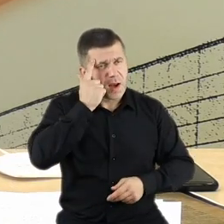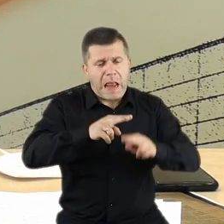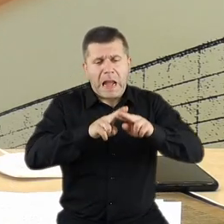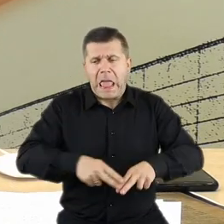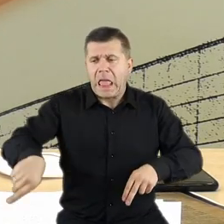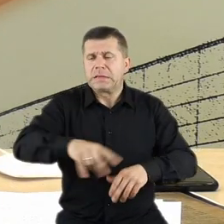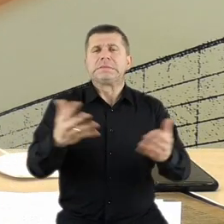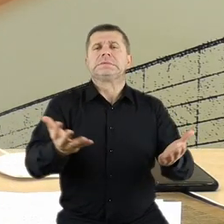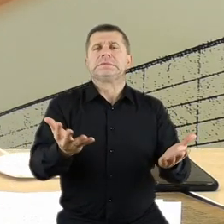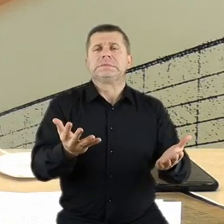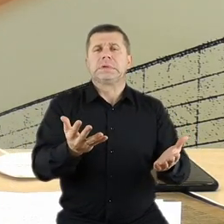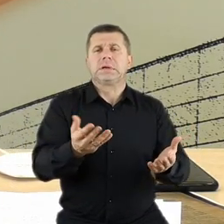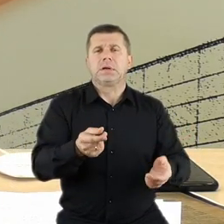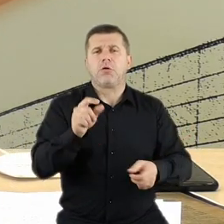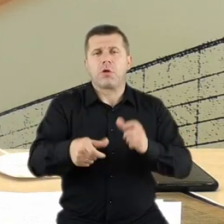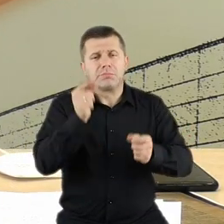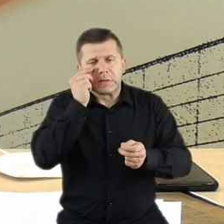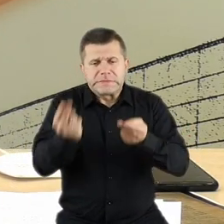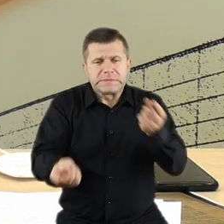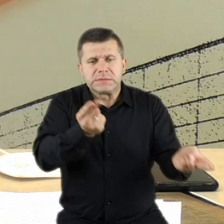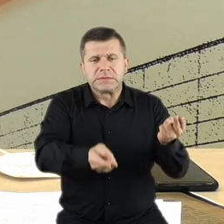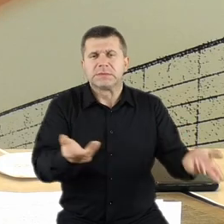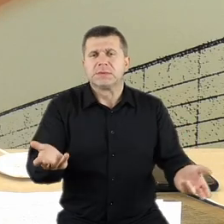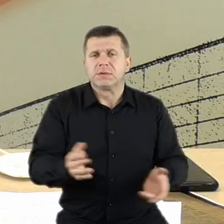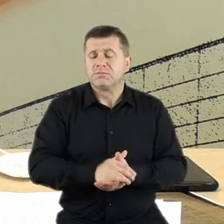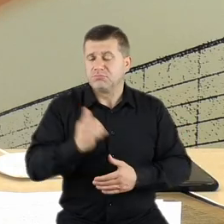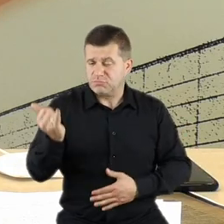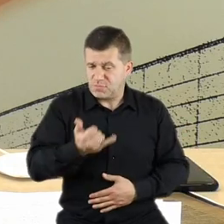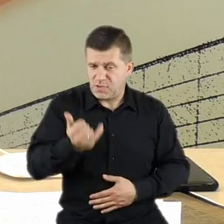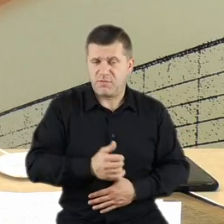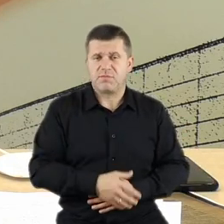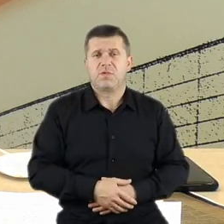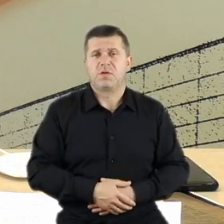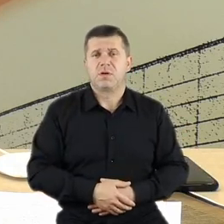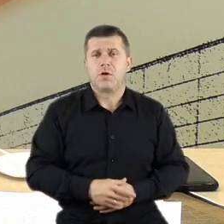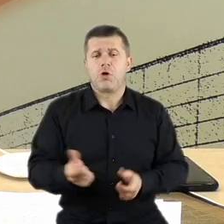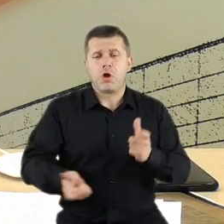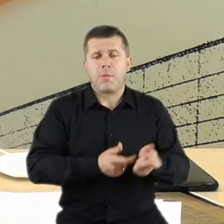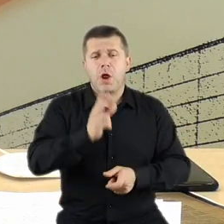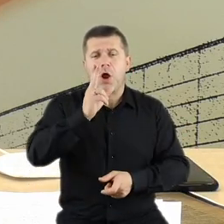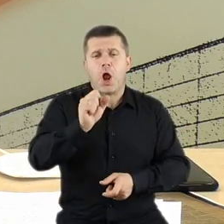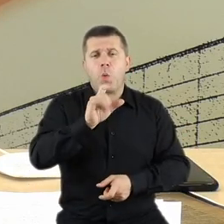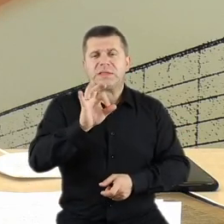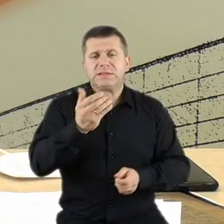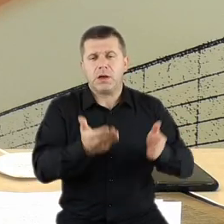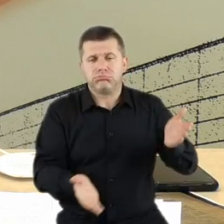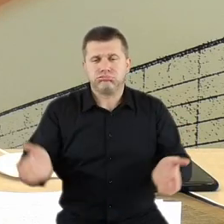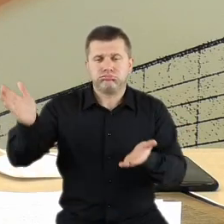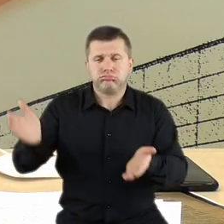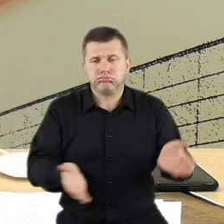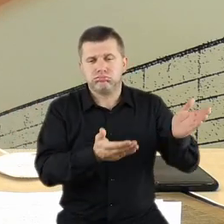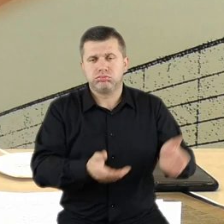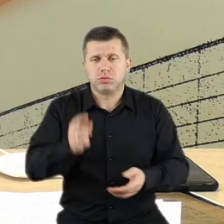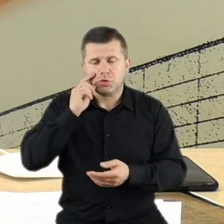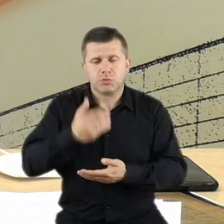trzeba było te dzieci po upychać No i zawsze oko kołyska to kolebka jak się dawniej mówiło w to zawsze